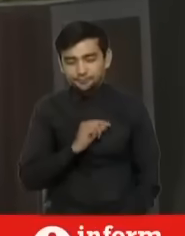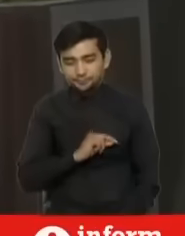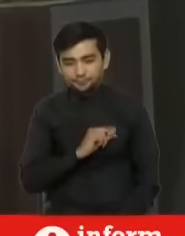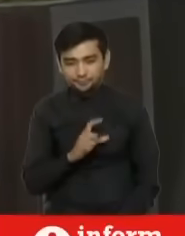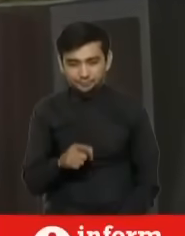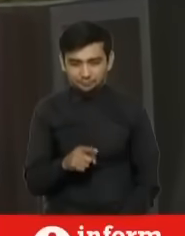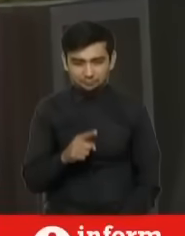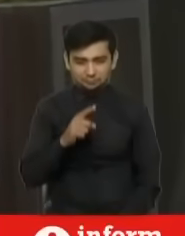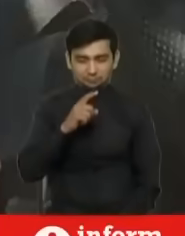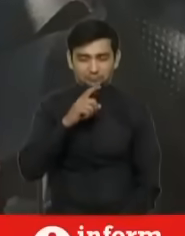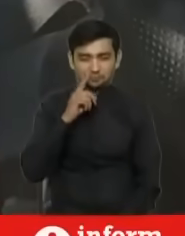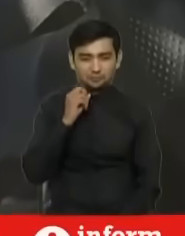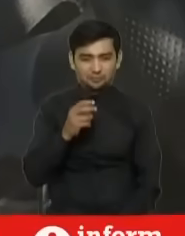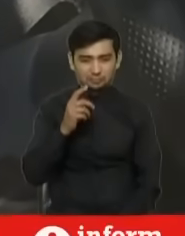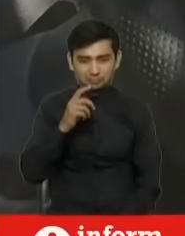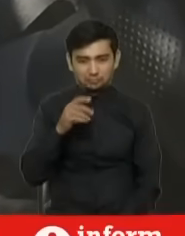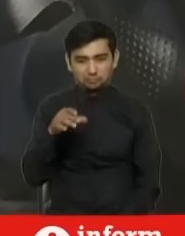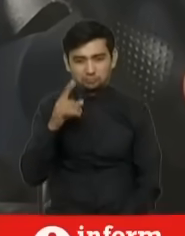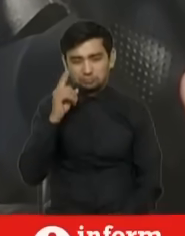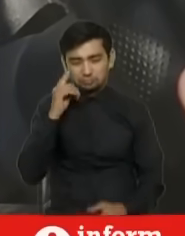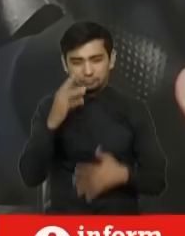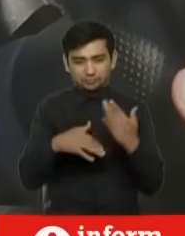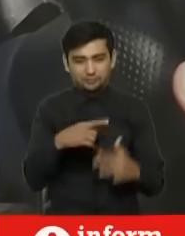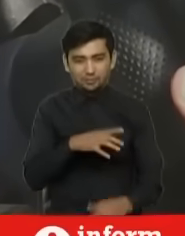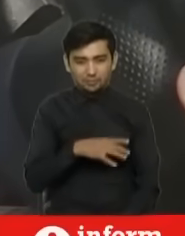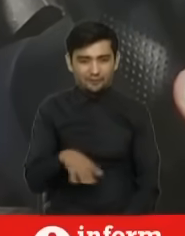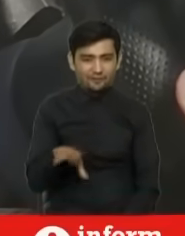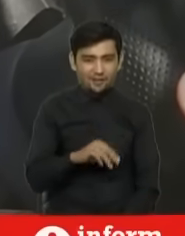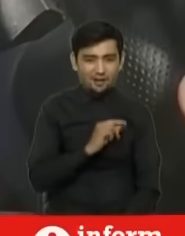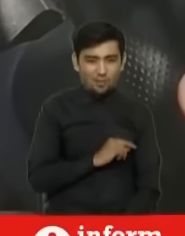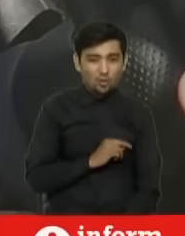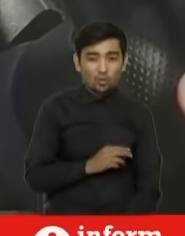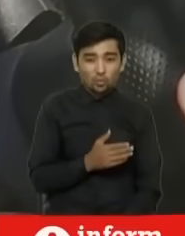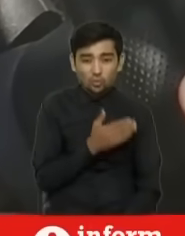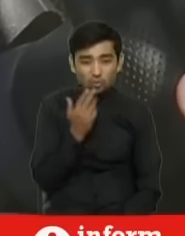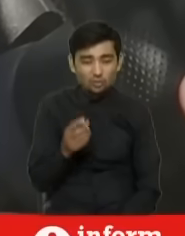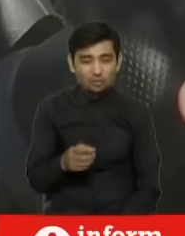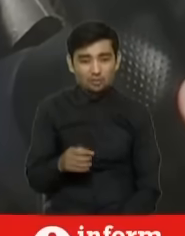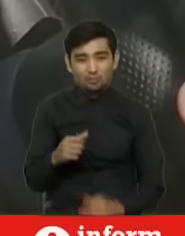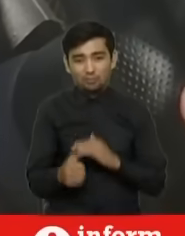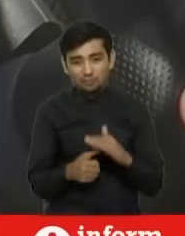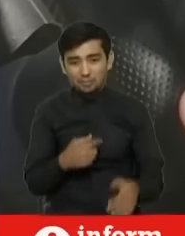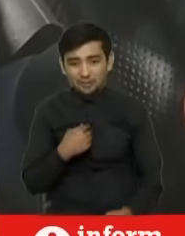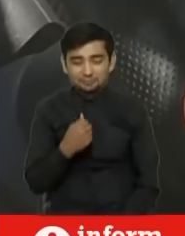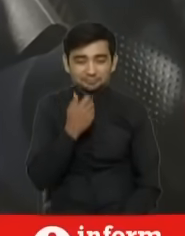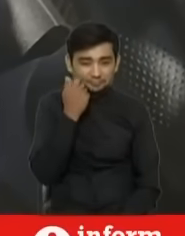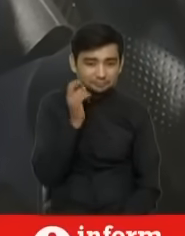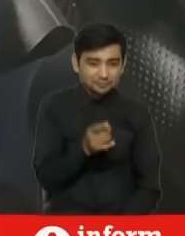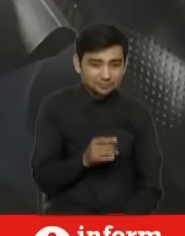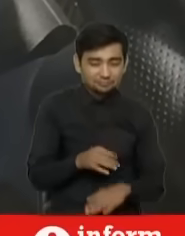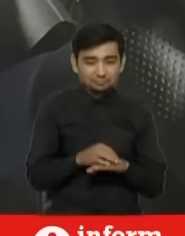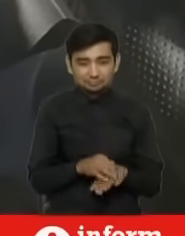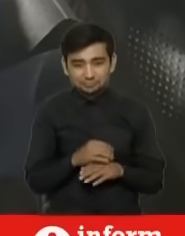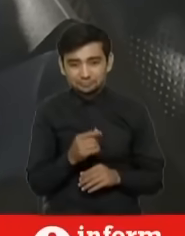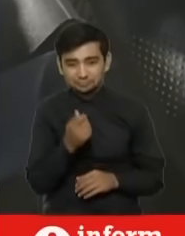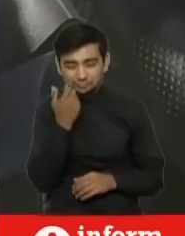бастама ақылға қонымсыз дейді. Жұрттың бәрі қазір жұмыспен қамтамасыз етілмеген ғой. Әйтеуір бүйтіп үйін бағу керек, бала шағасын бағу